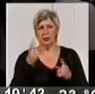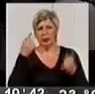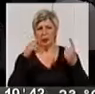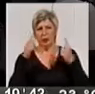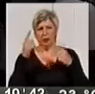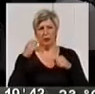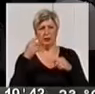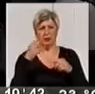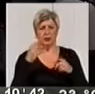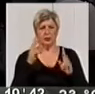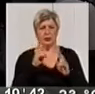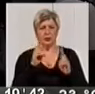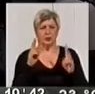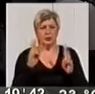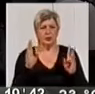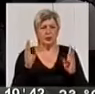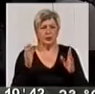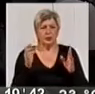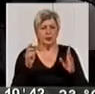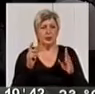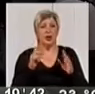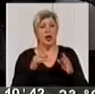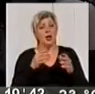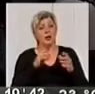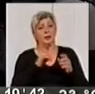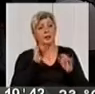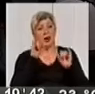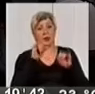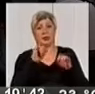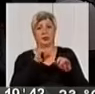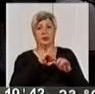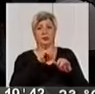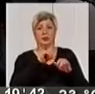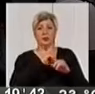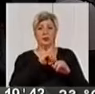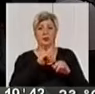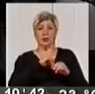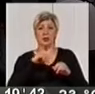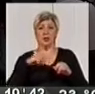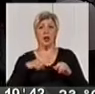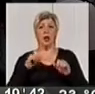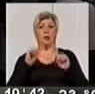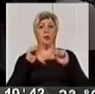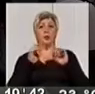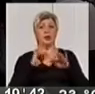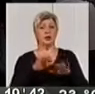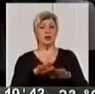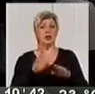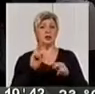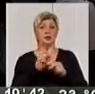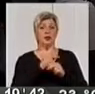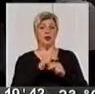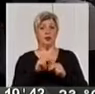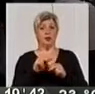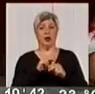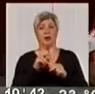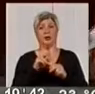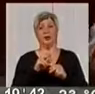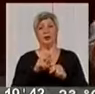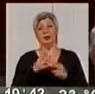саме процес виховання і навіть освіти, він же ж теж проводиться в таборах. От як з цим? Ну,